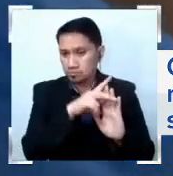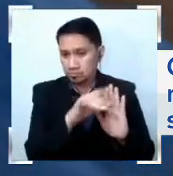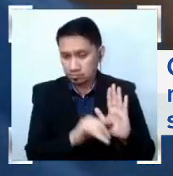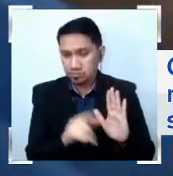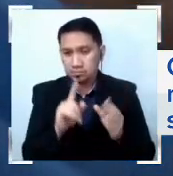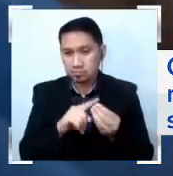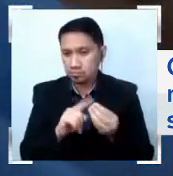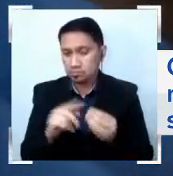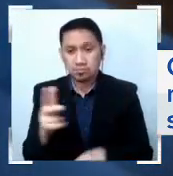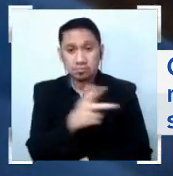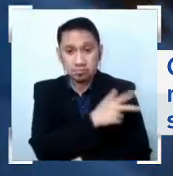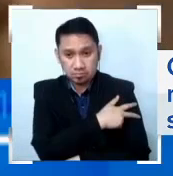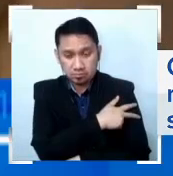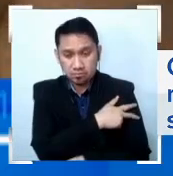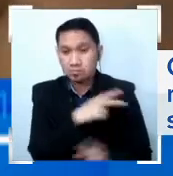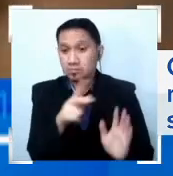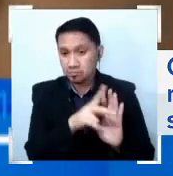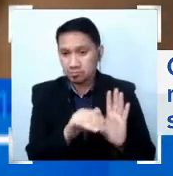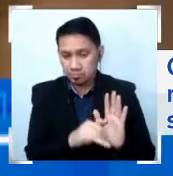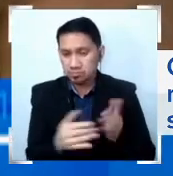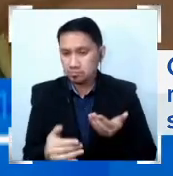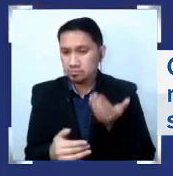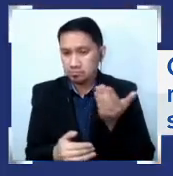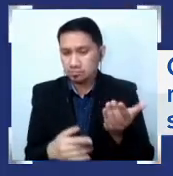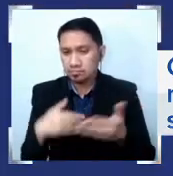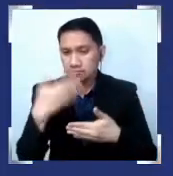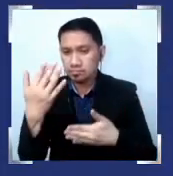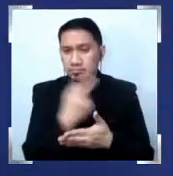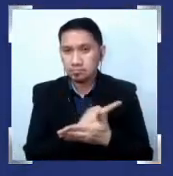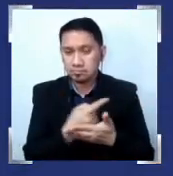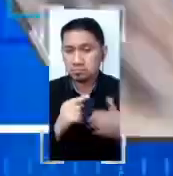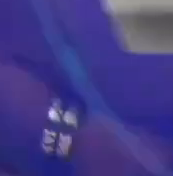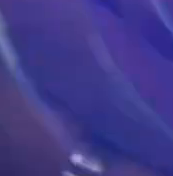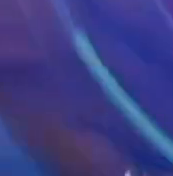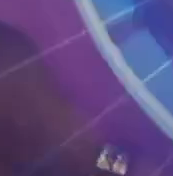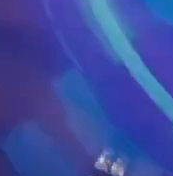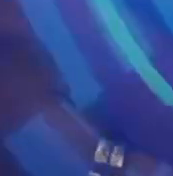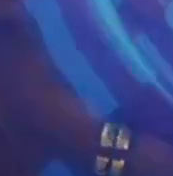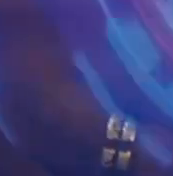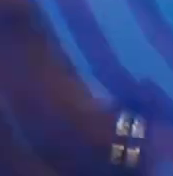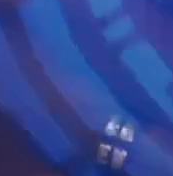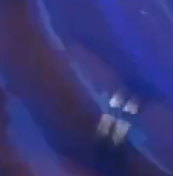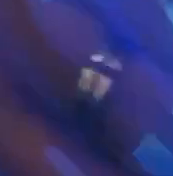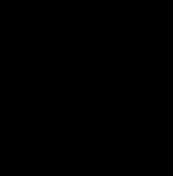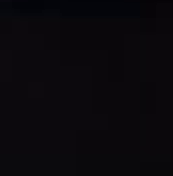So, inaasahan natin na next week magsimula na tayo. Ako si Lea Alves, ang inyong saksi.